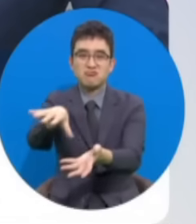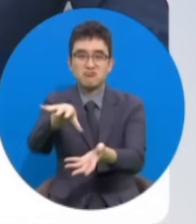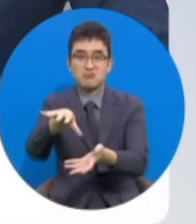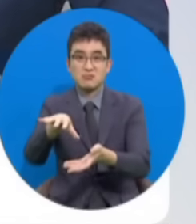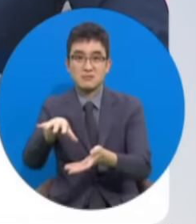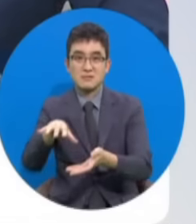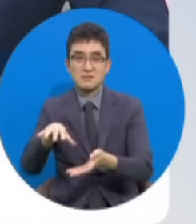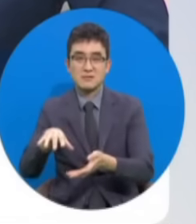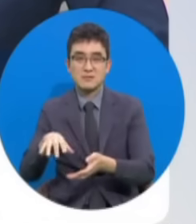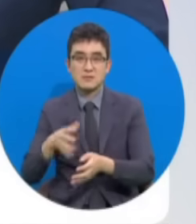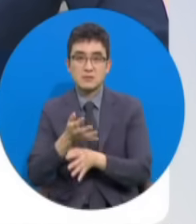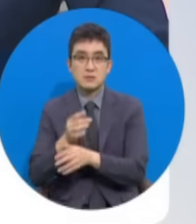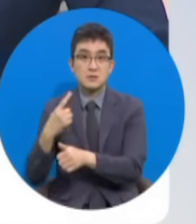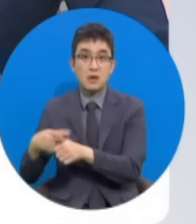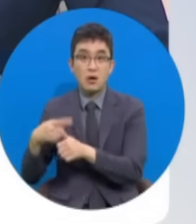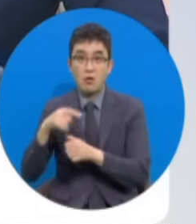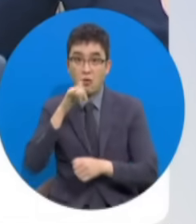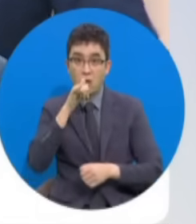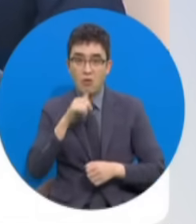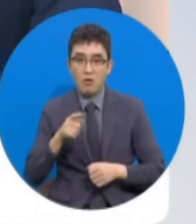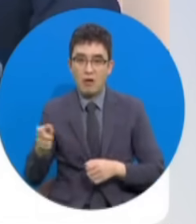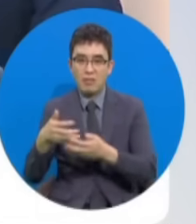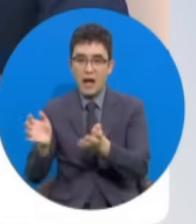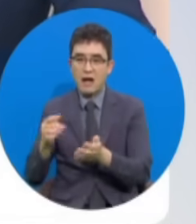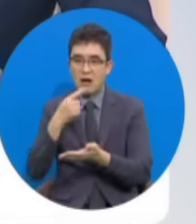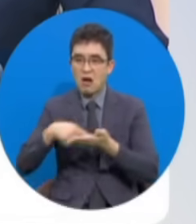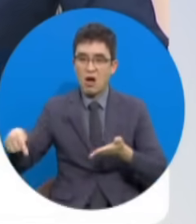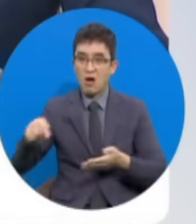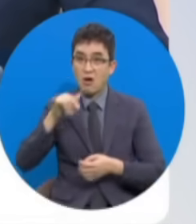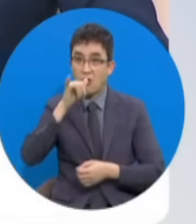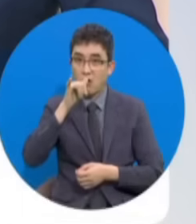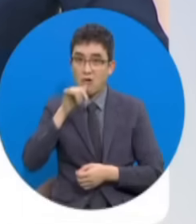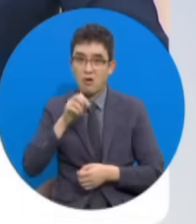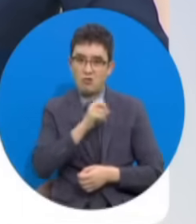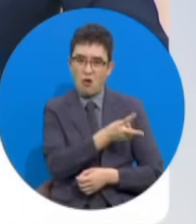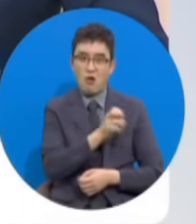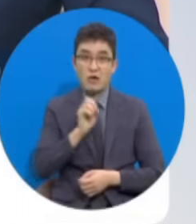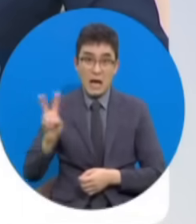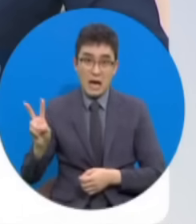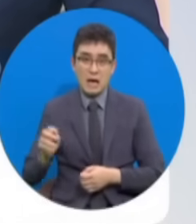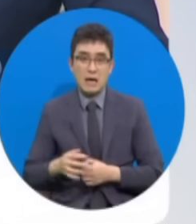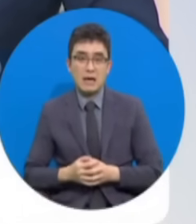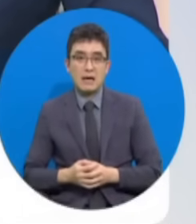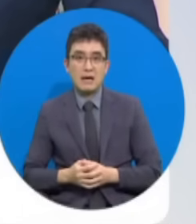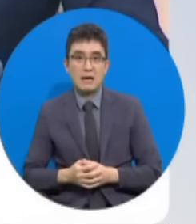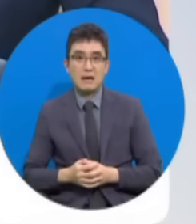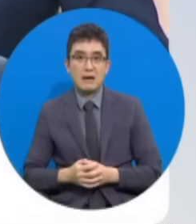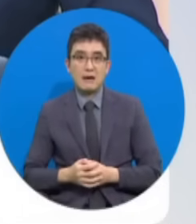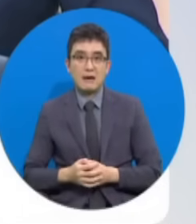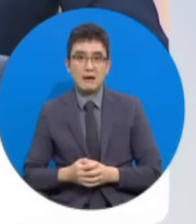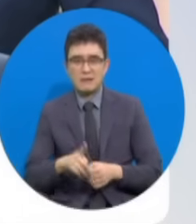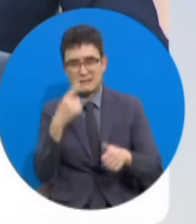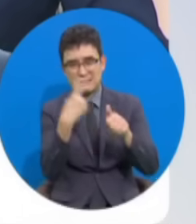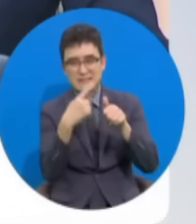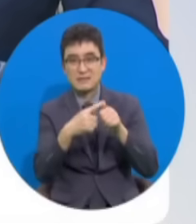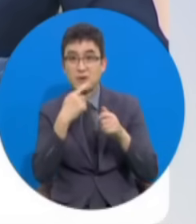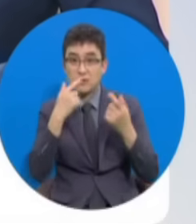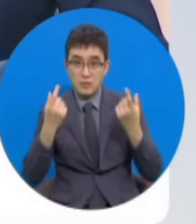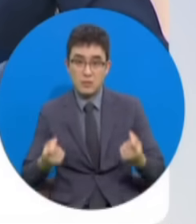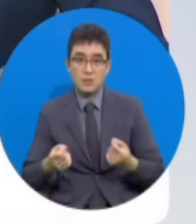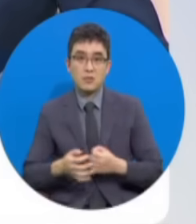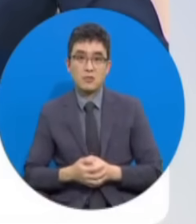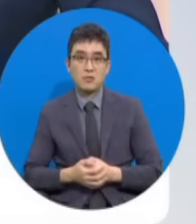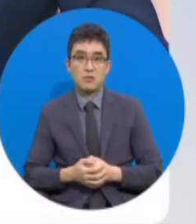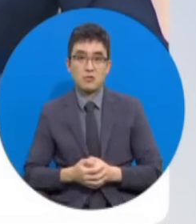해요? 유승민 전 의원이 해당 행위자로 볼 수 있다라는 것이거든요. 예. 이게 여야 할 것 없이 똑같다. 이것도 질타로 볼 수 있습니다. 우리가 볼